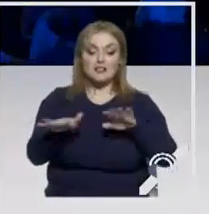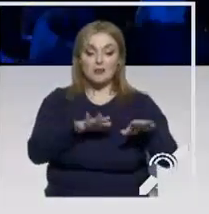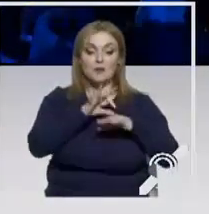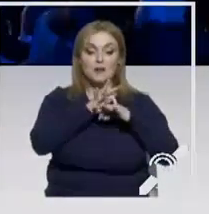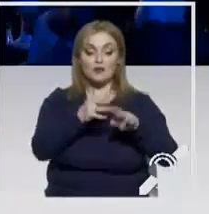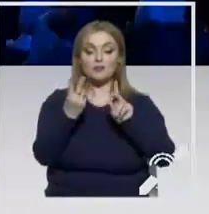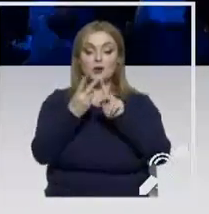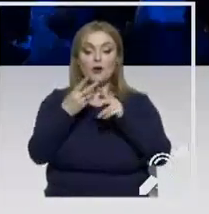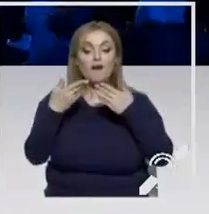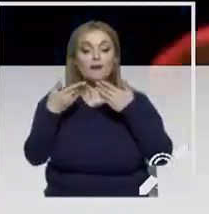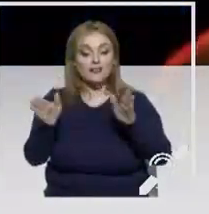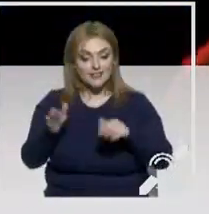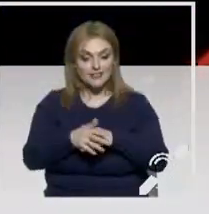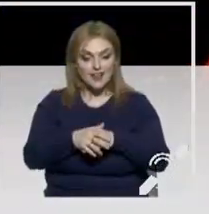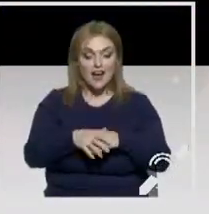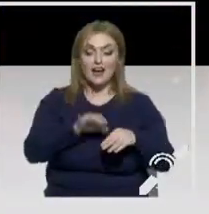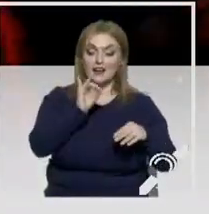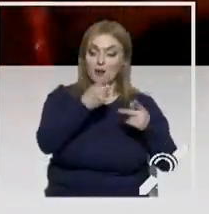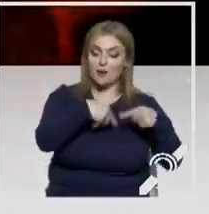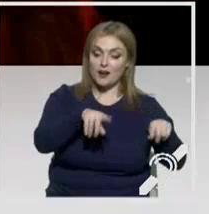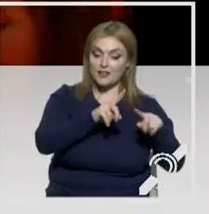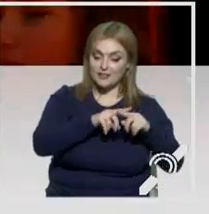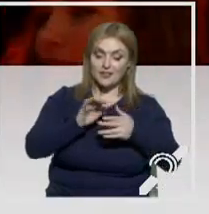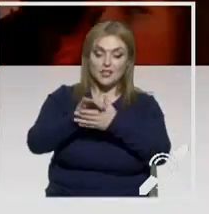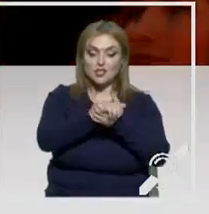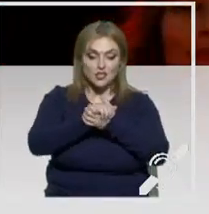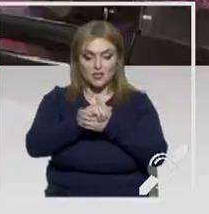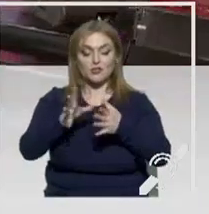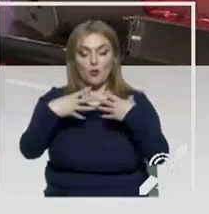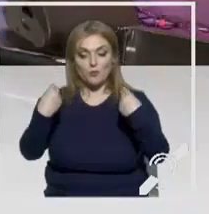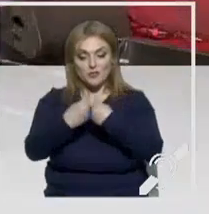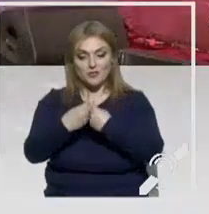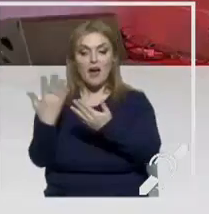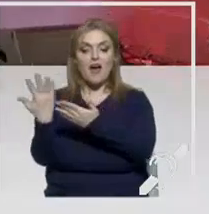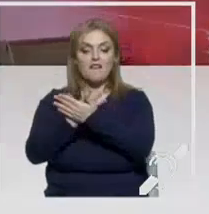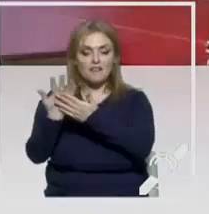cea de-a doua ediție și a fost organizat de Uniunea Cineaștilor, Centrul Național al